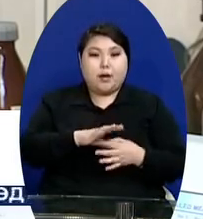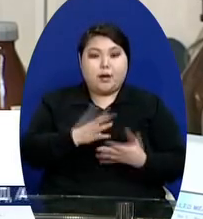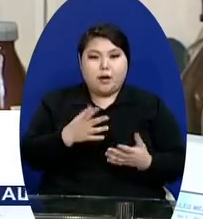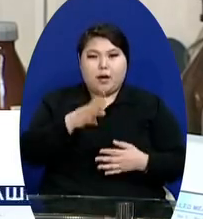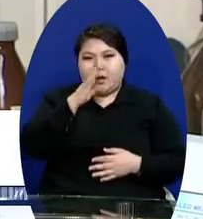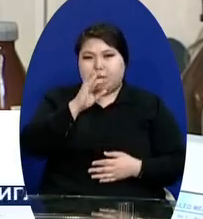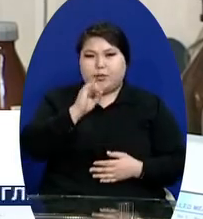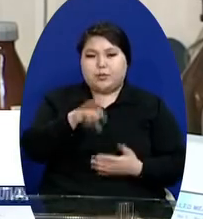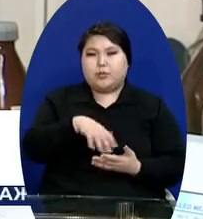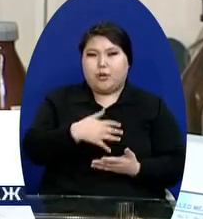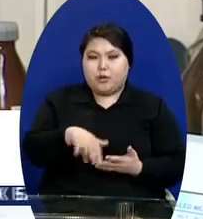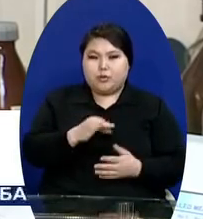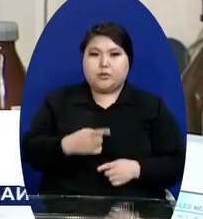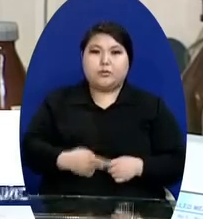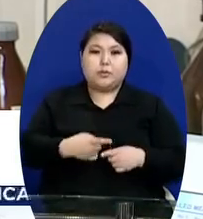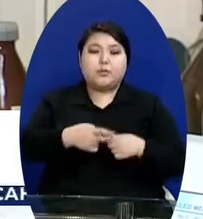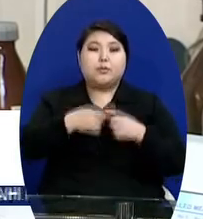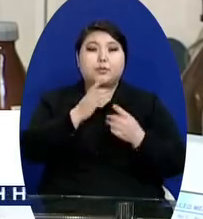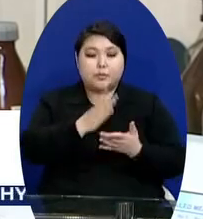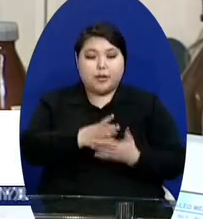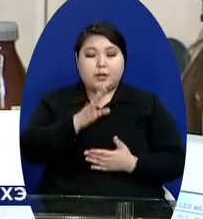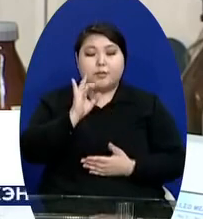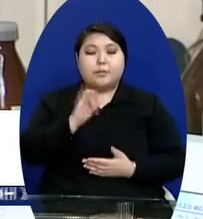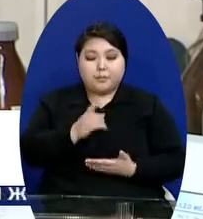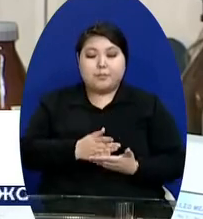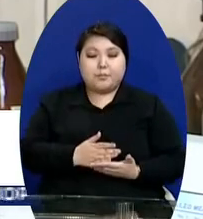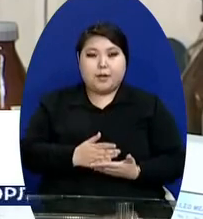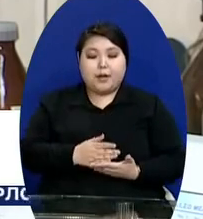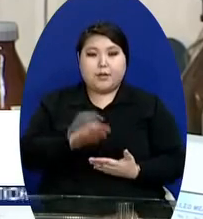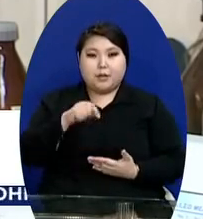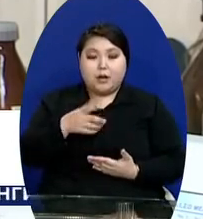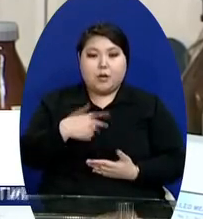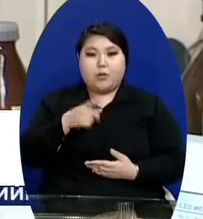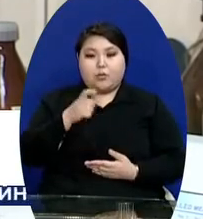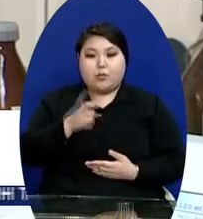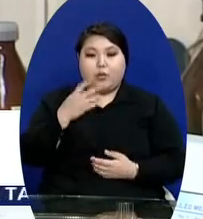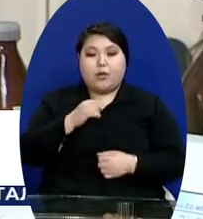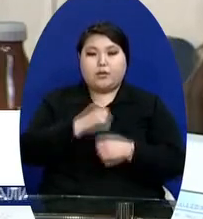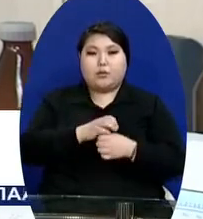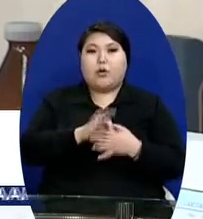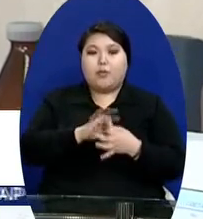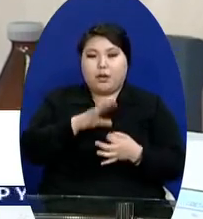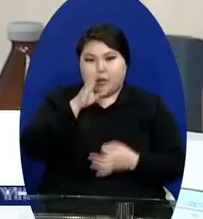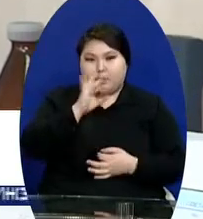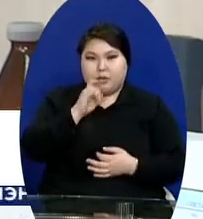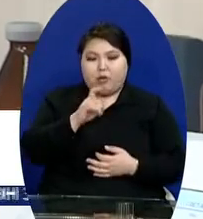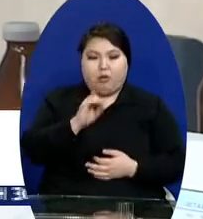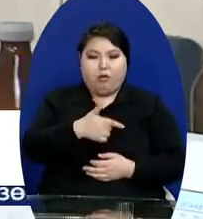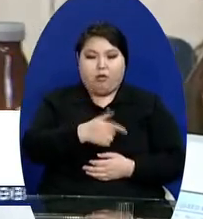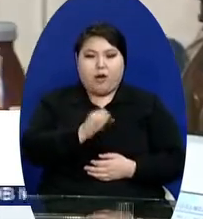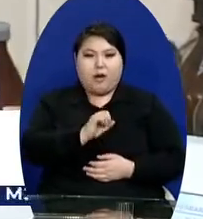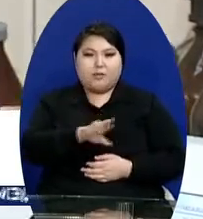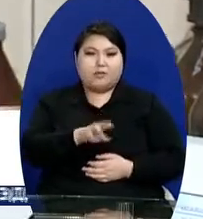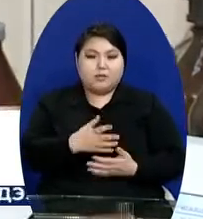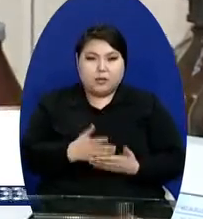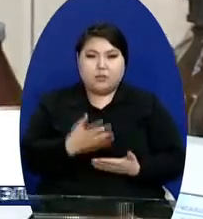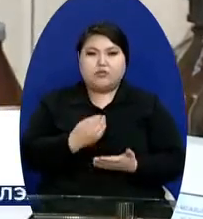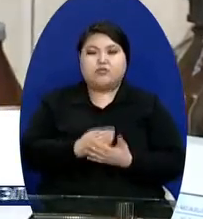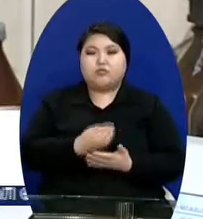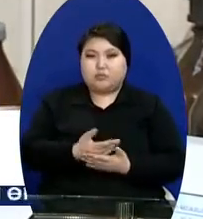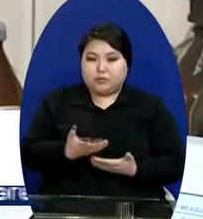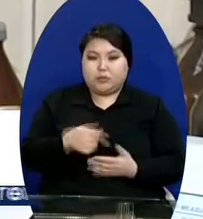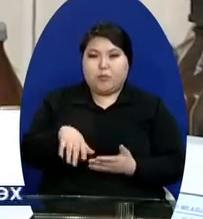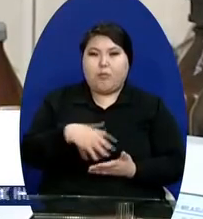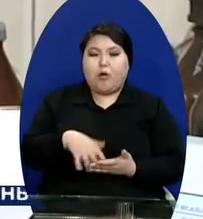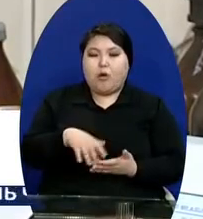их бохирдол бас нэмэгдэж байгаа голууд бас байгаа. Тийм ялангуяа энэ хүний үйл ажиллагаатай холбоотой маш их нэлийн бохирдол хаягдлал жишээлхэд л тийм яг